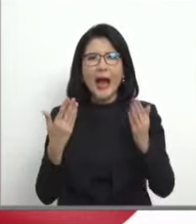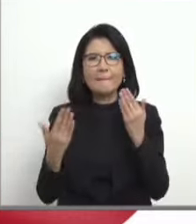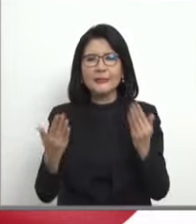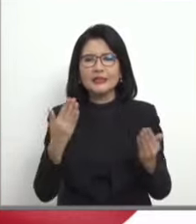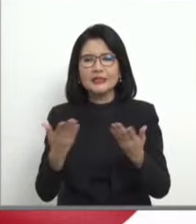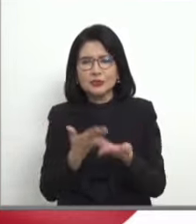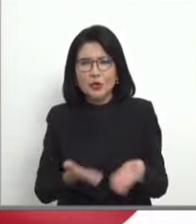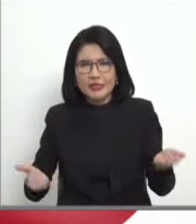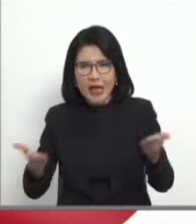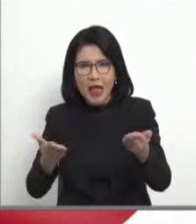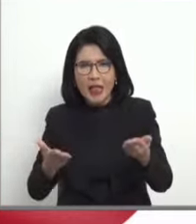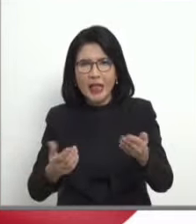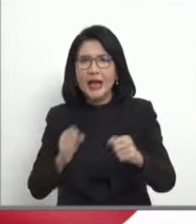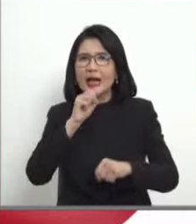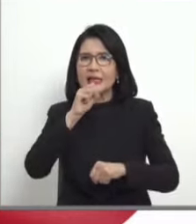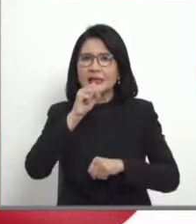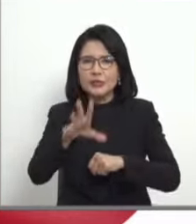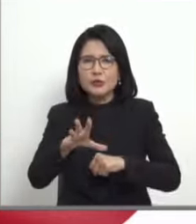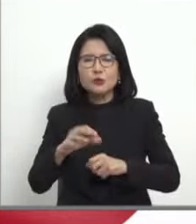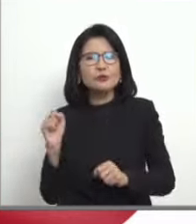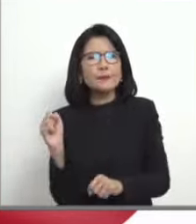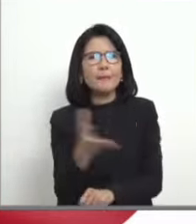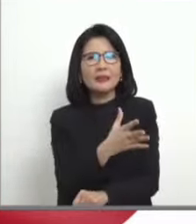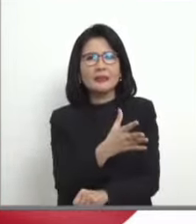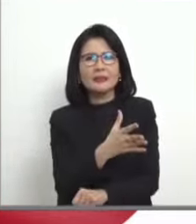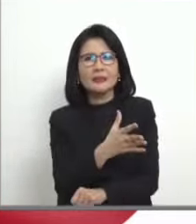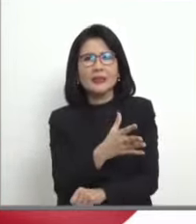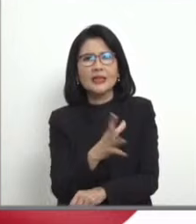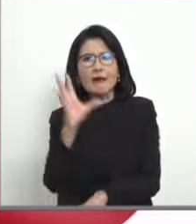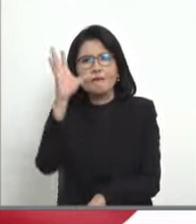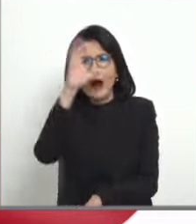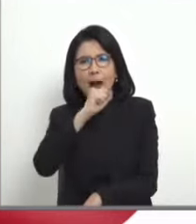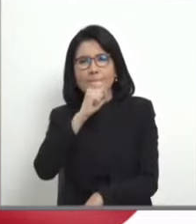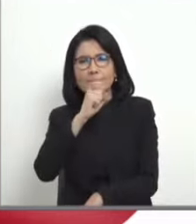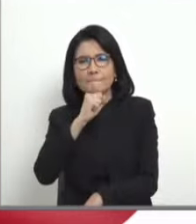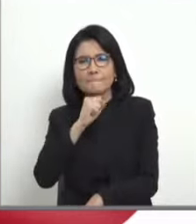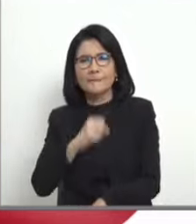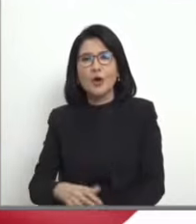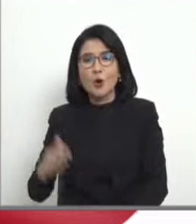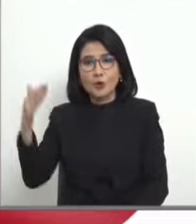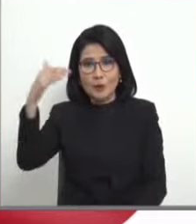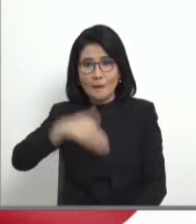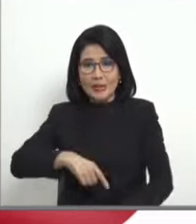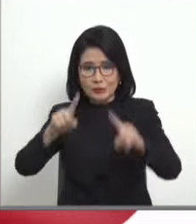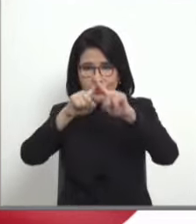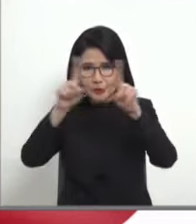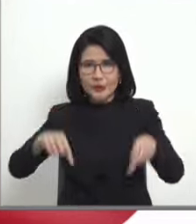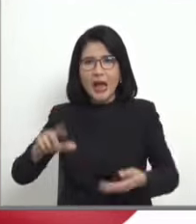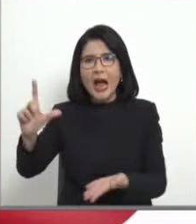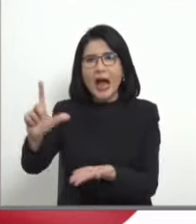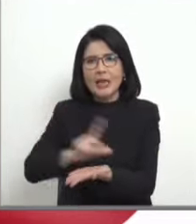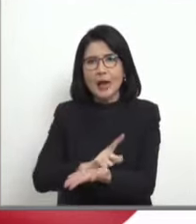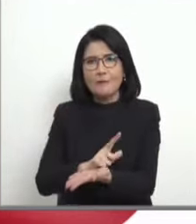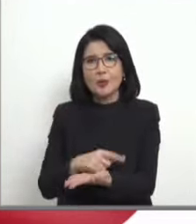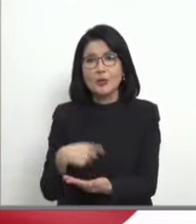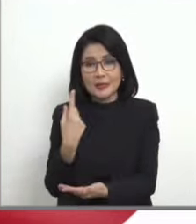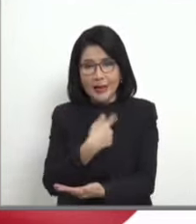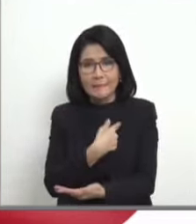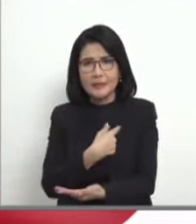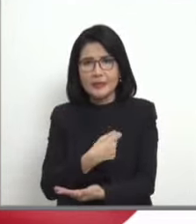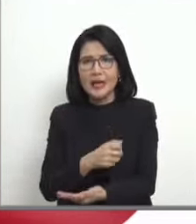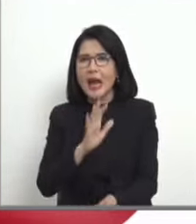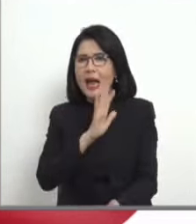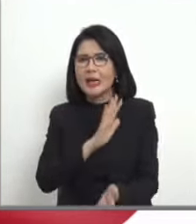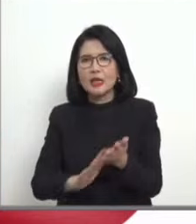sebenarnya bisa menyampaikan secara cepat maka ketika itu masuk dalam dashboard kami dalam lapor gup Umpama pada saat itu kita